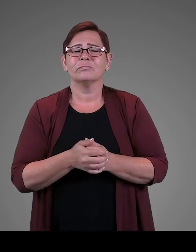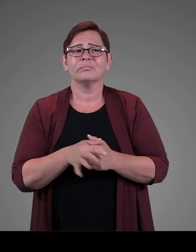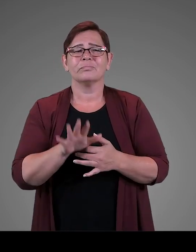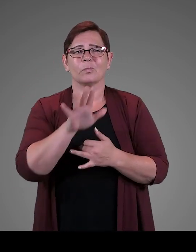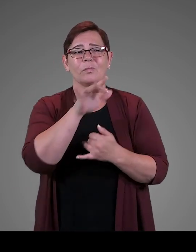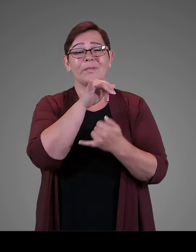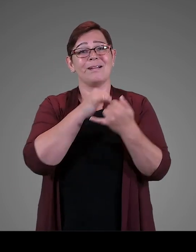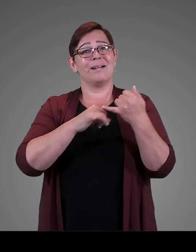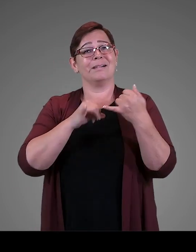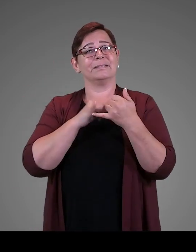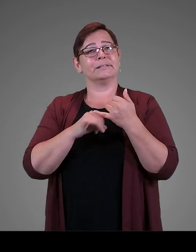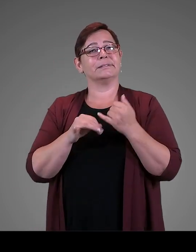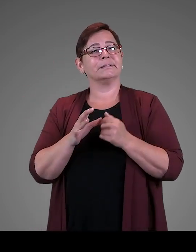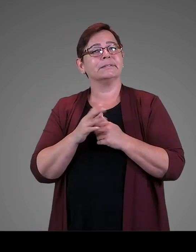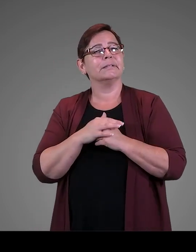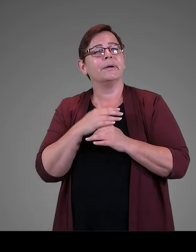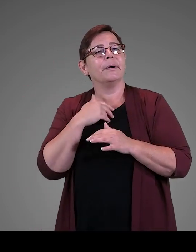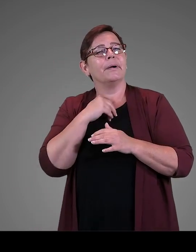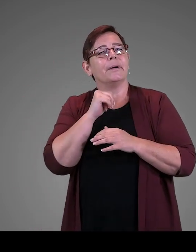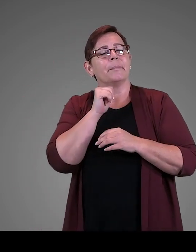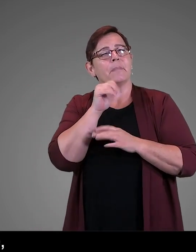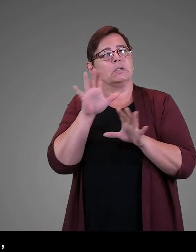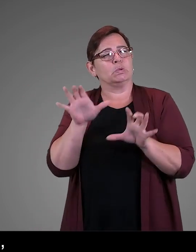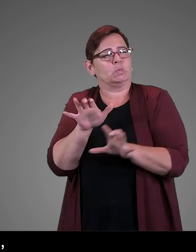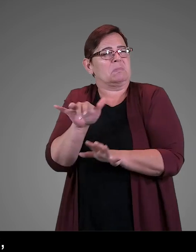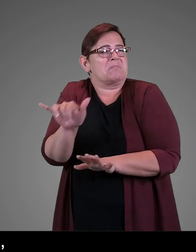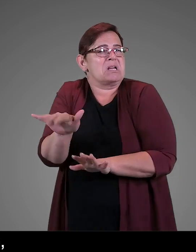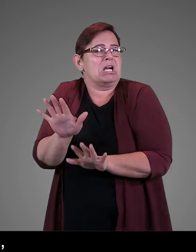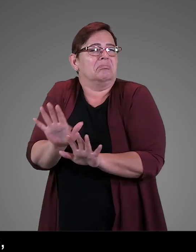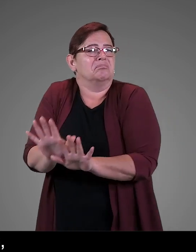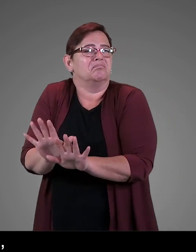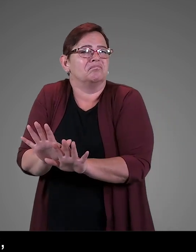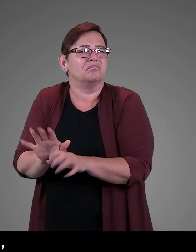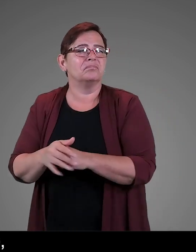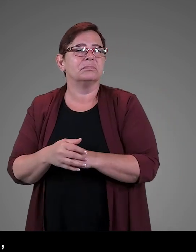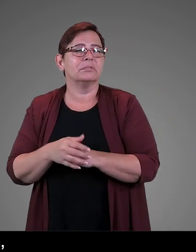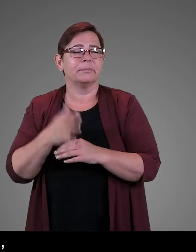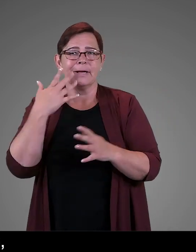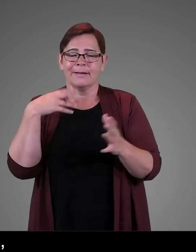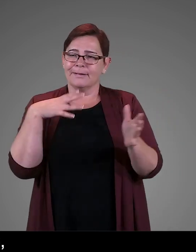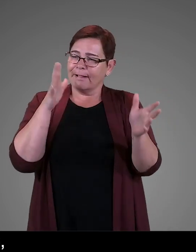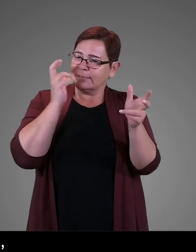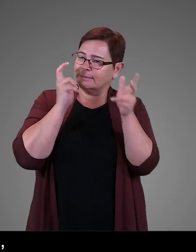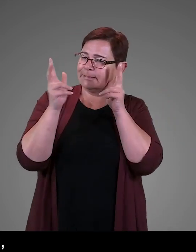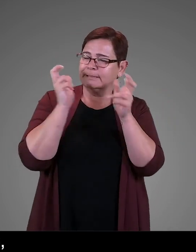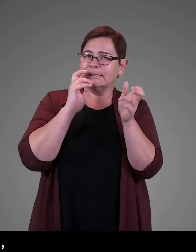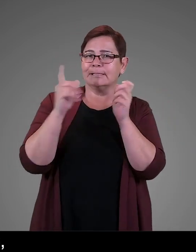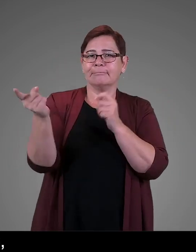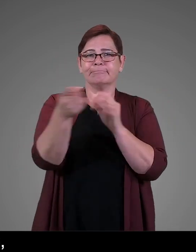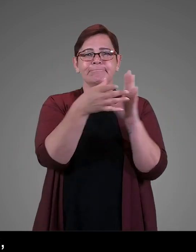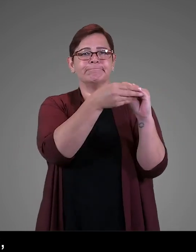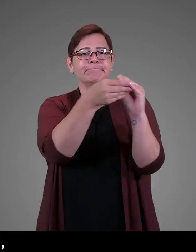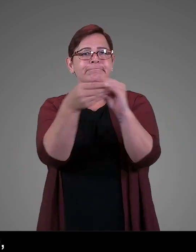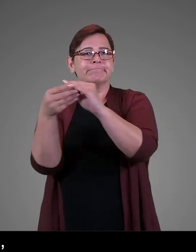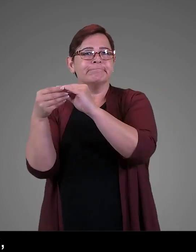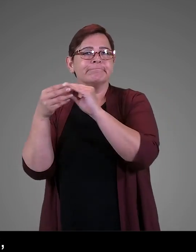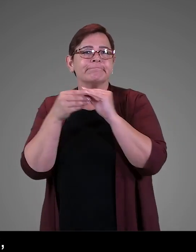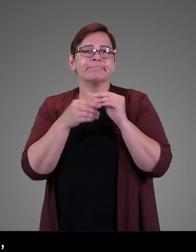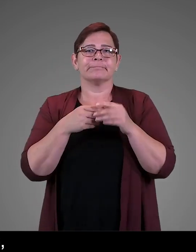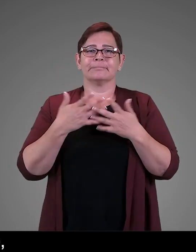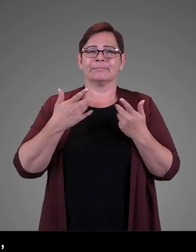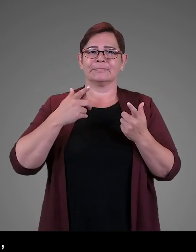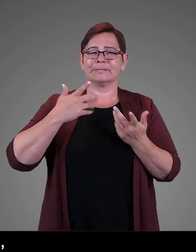aller? Mais finalement, je ne veux pas faire cet exercice parce que après avoir, vous avez tous écouté quand Karen a